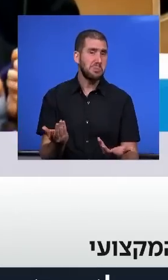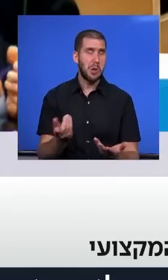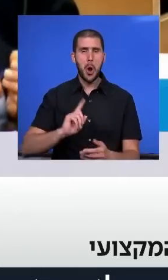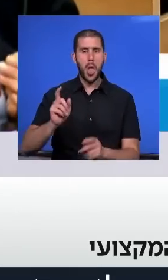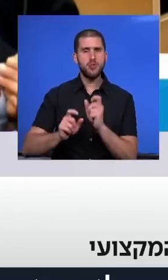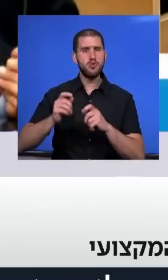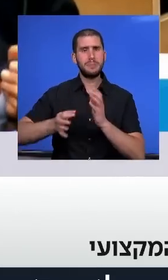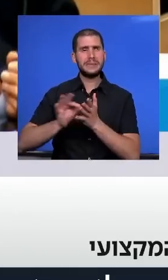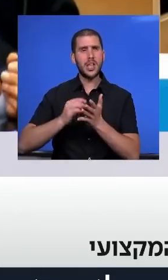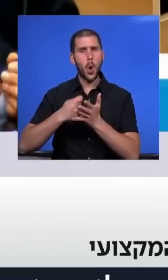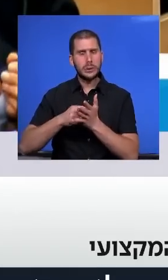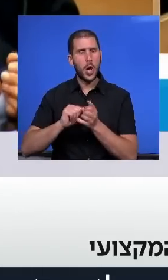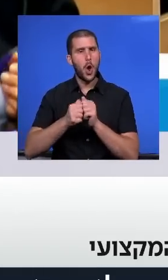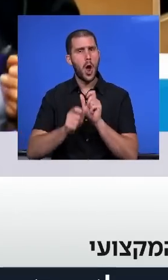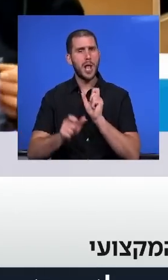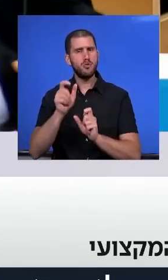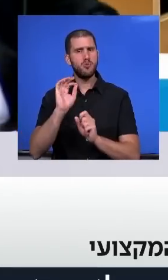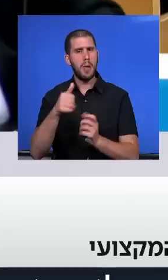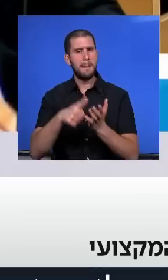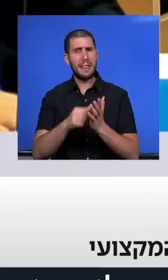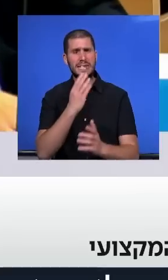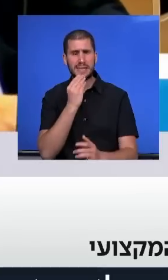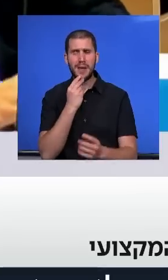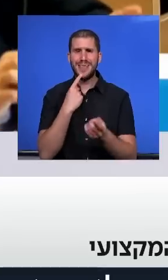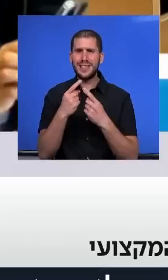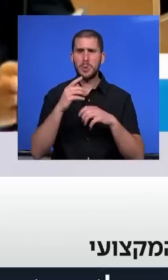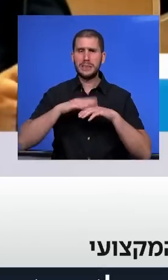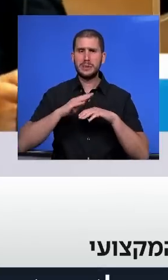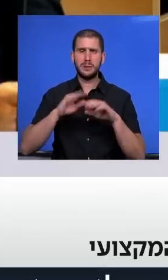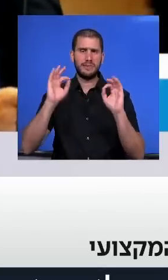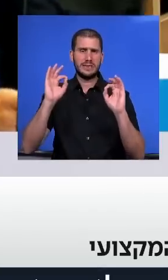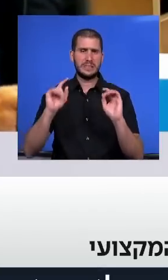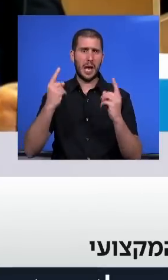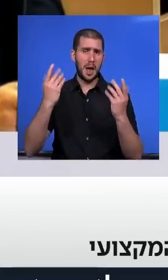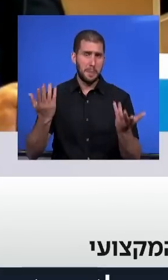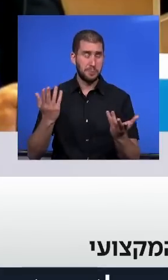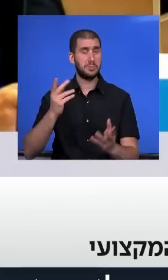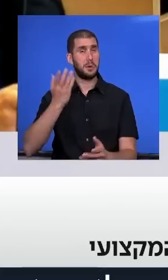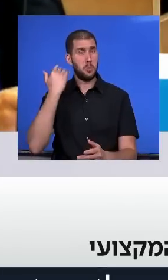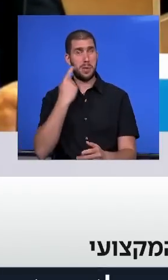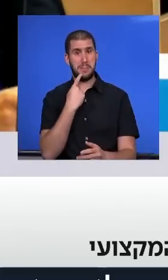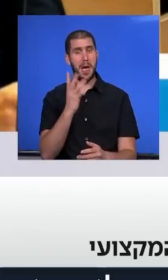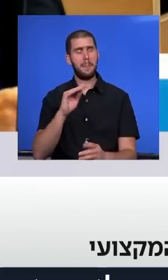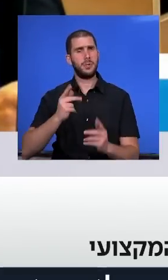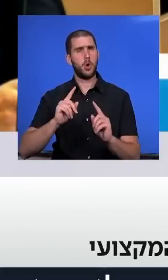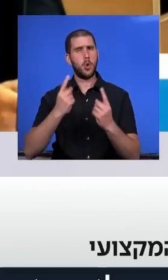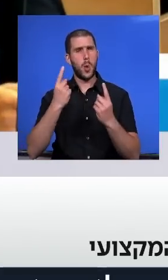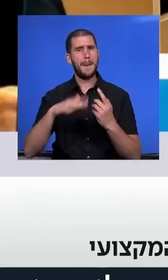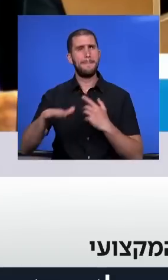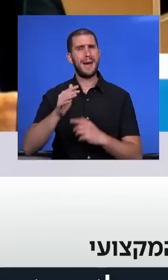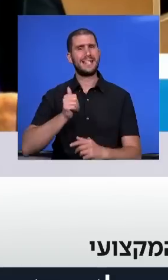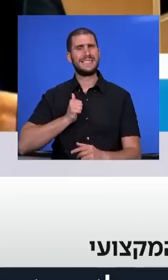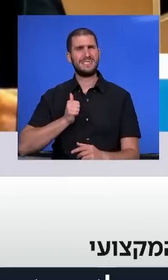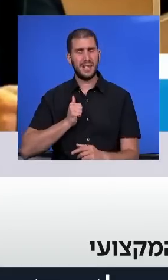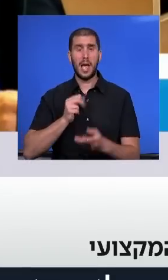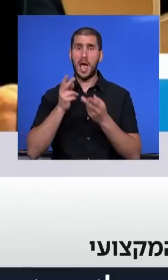משרד האוצר, לא עם אנשי בנק ישראל, דיון מקצועי בעניין הזה לא נערך, דיברתם קודם הרבה על מה שמתרחש במערכת הצבאית,